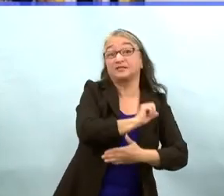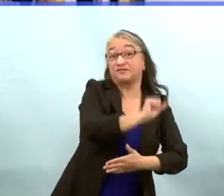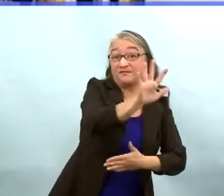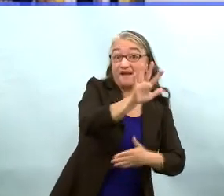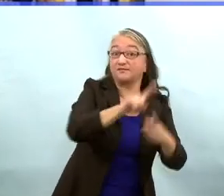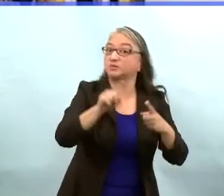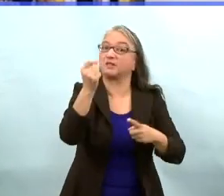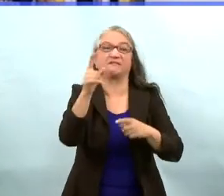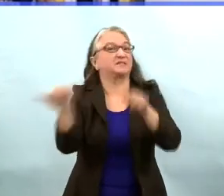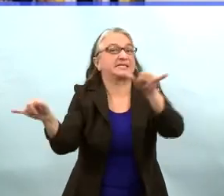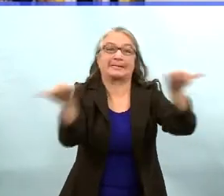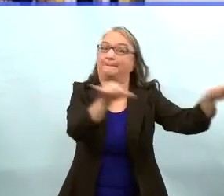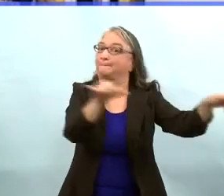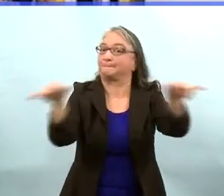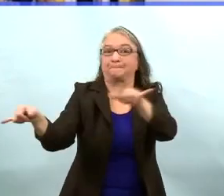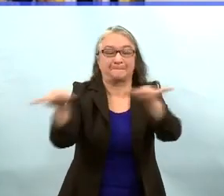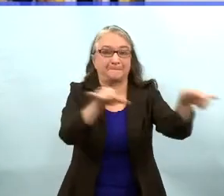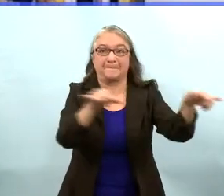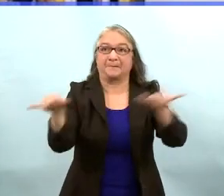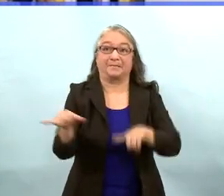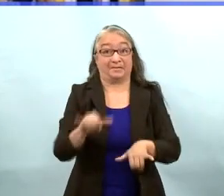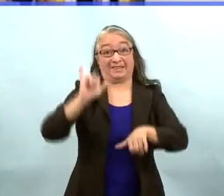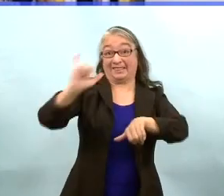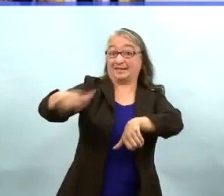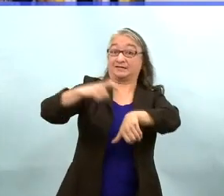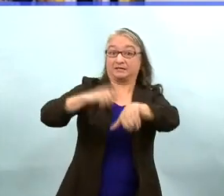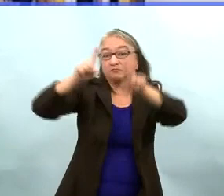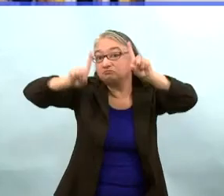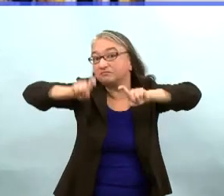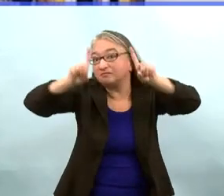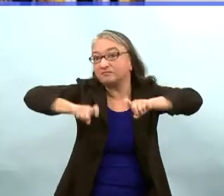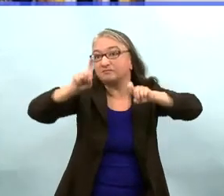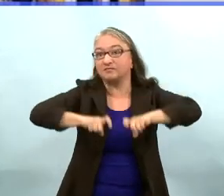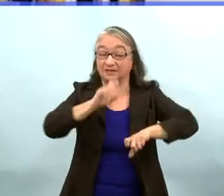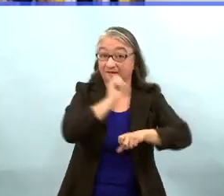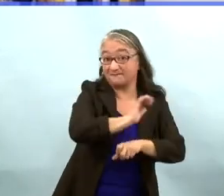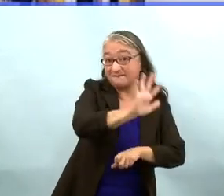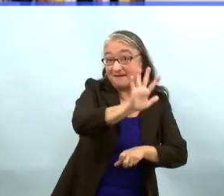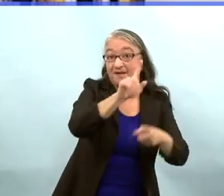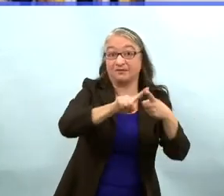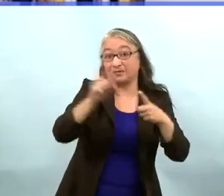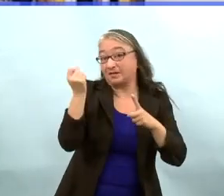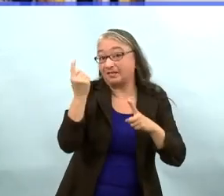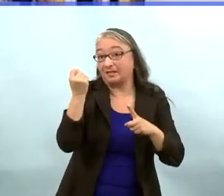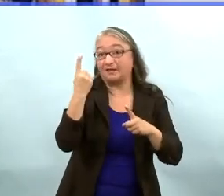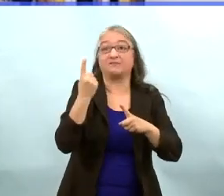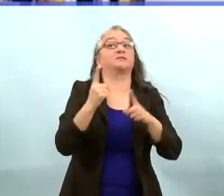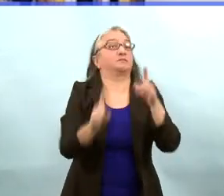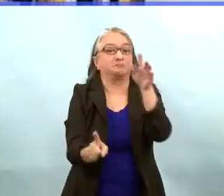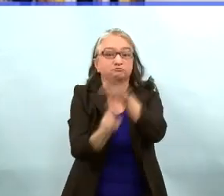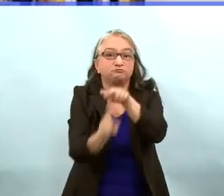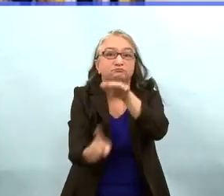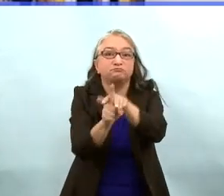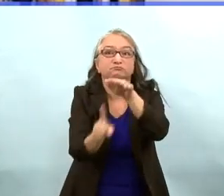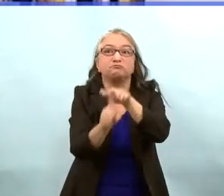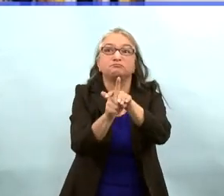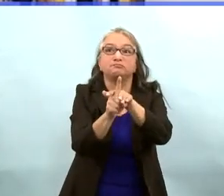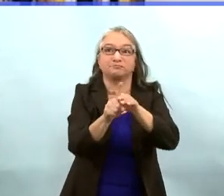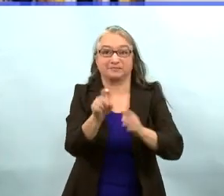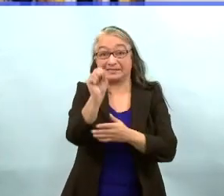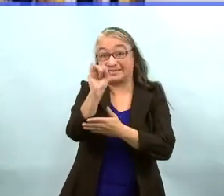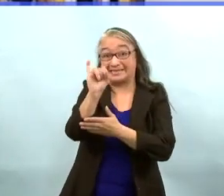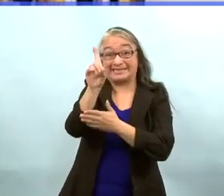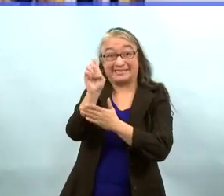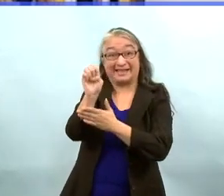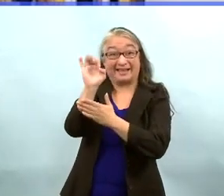été identifié pendant les essais cliniques de ce vaccin. Et pour ce groupe d'âge, il n'y a pas eu de cas de myocardite ou de